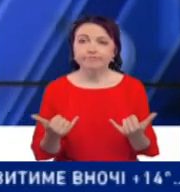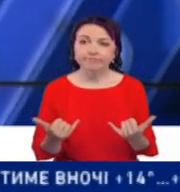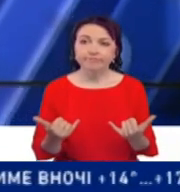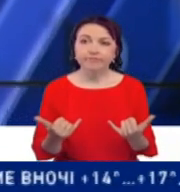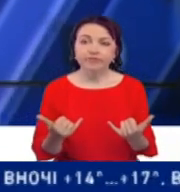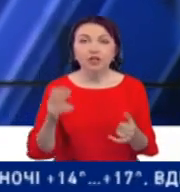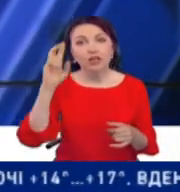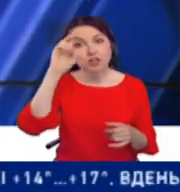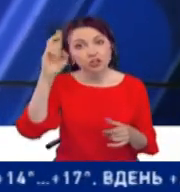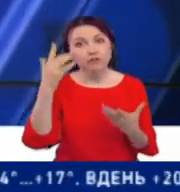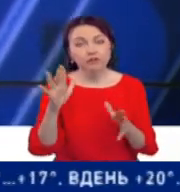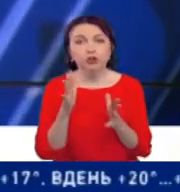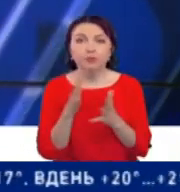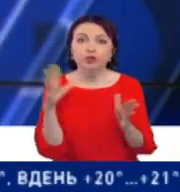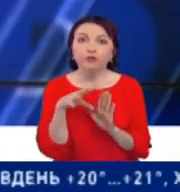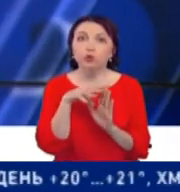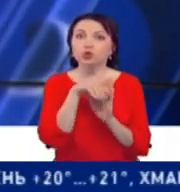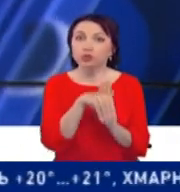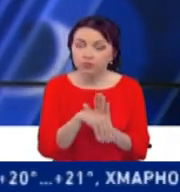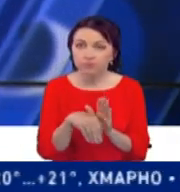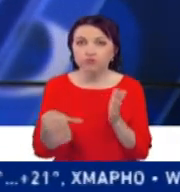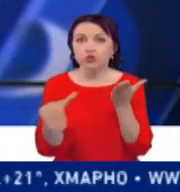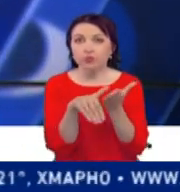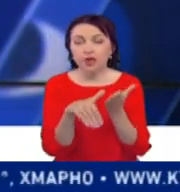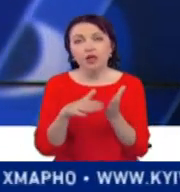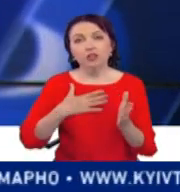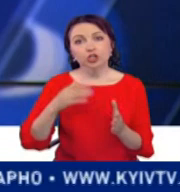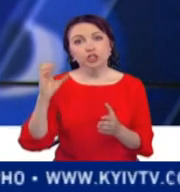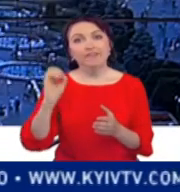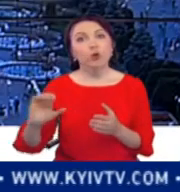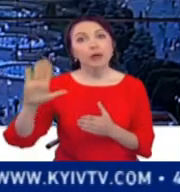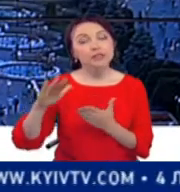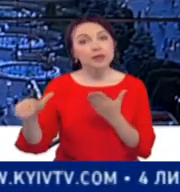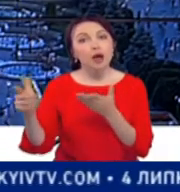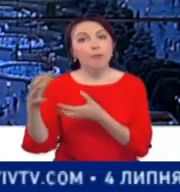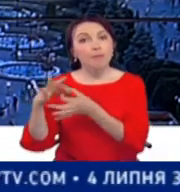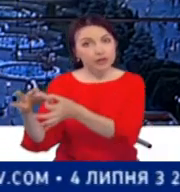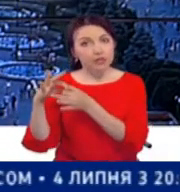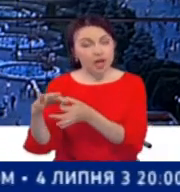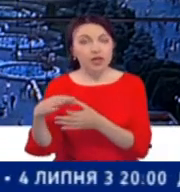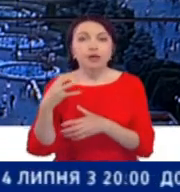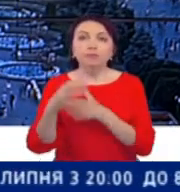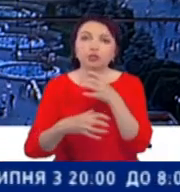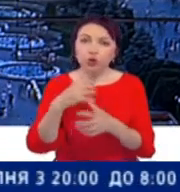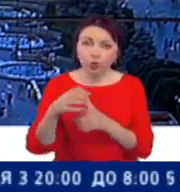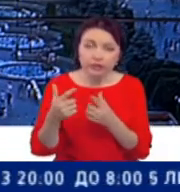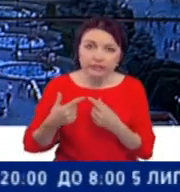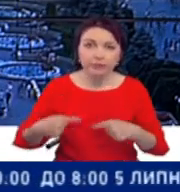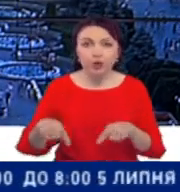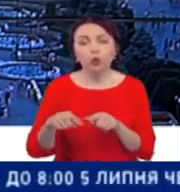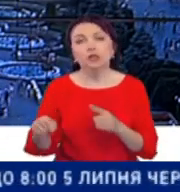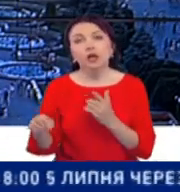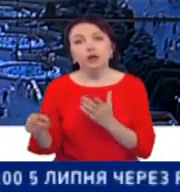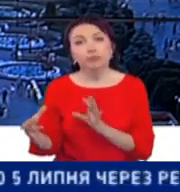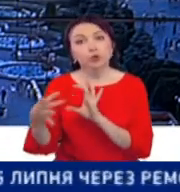можливо, держава вже більш включилася, вже наші європейські партнери і міжнародні спільноти долучилися. Вже,